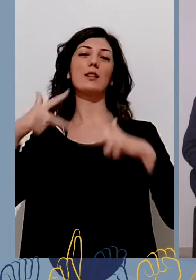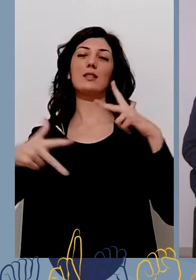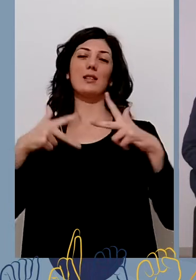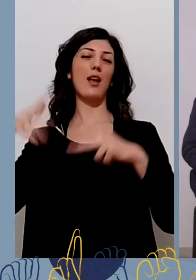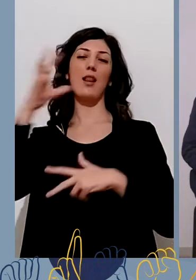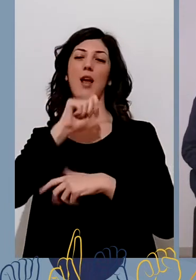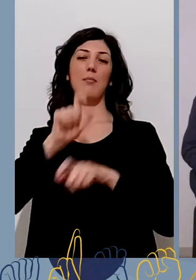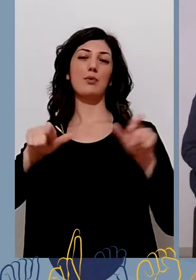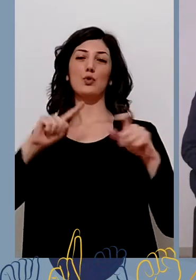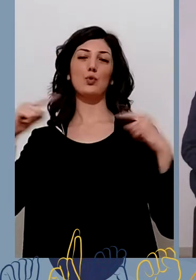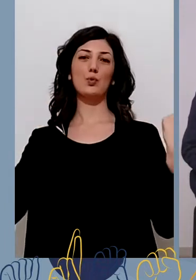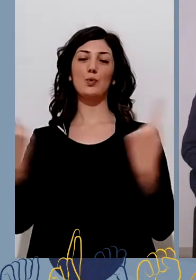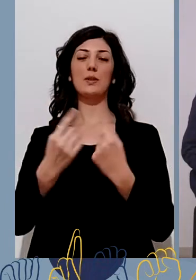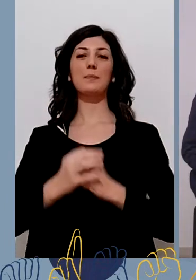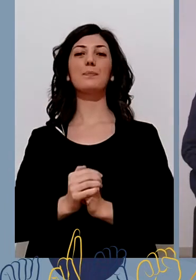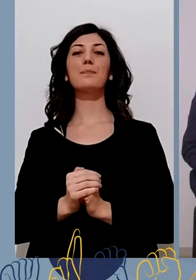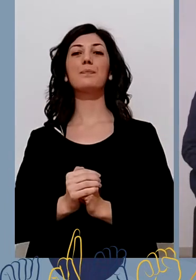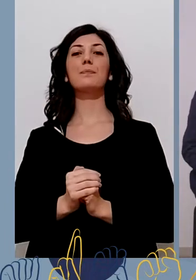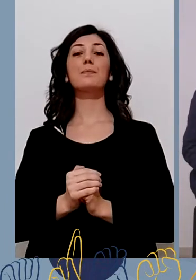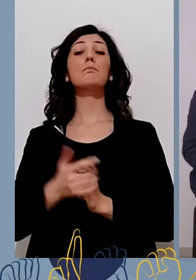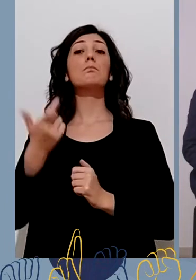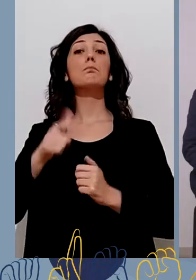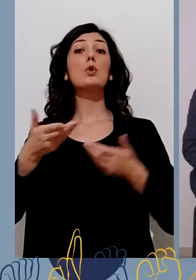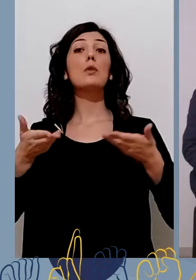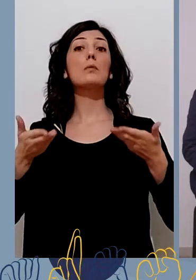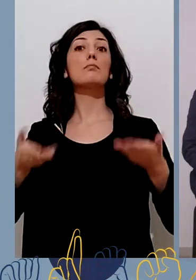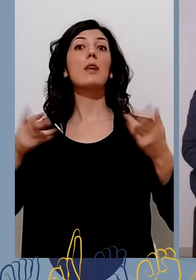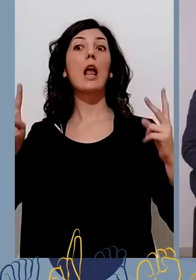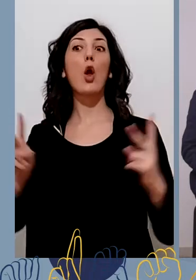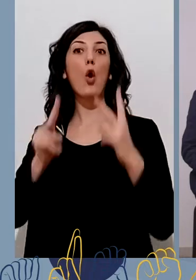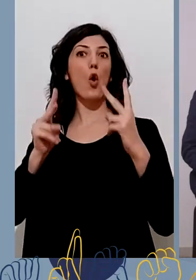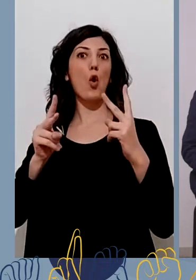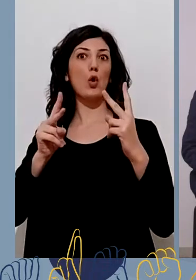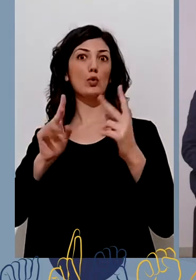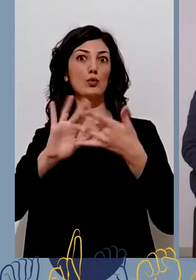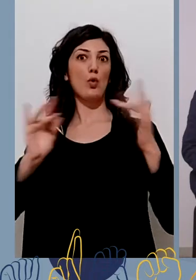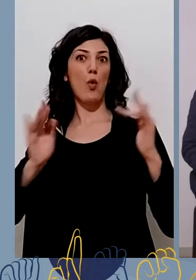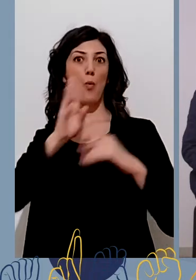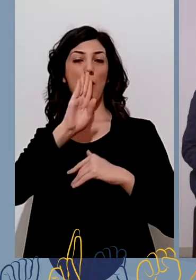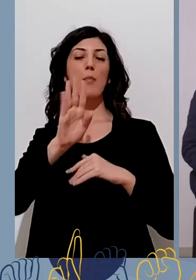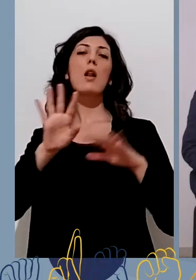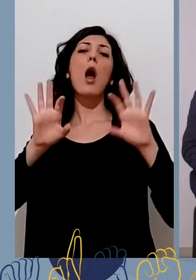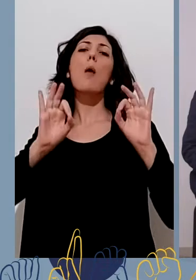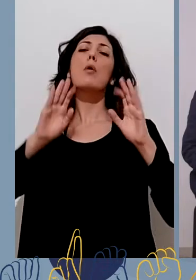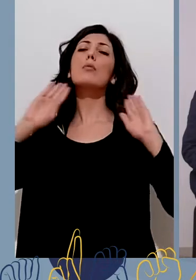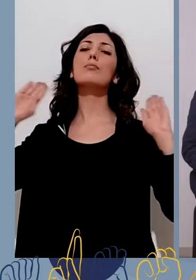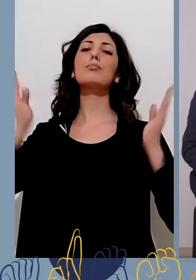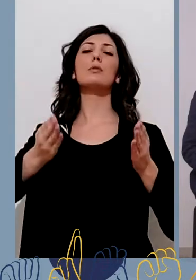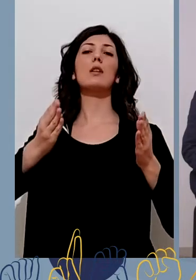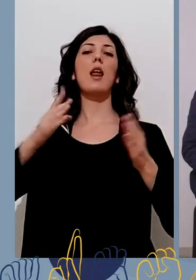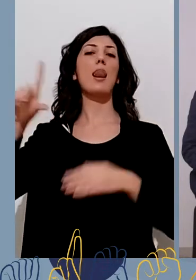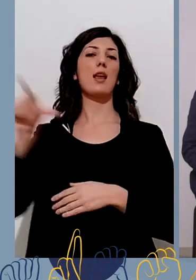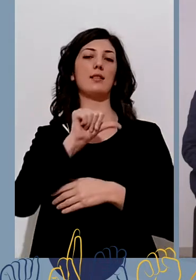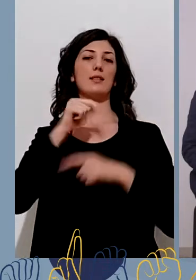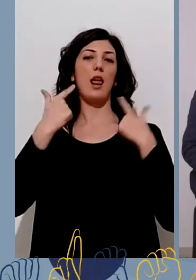il punto focale del nostro incontro di oggi verterà proprio sulla lingua dei segni italiana, di cui fra poco